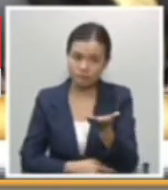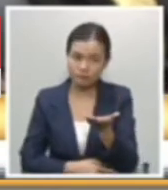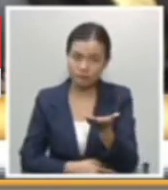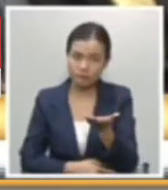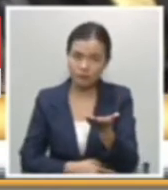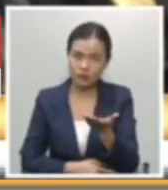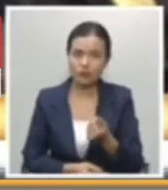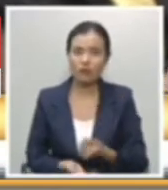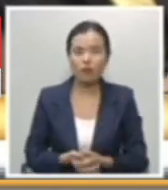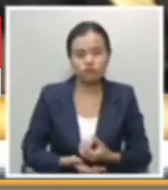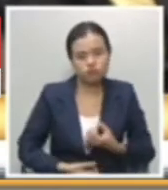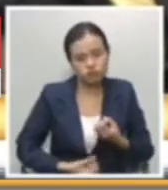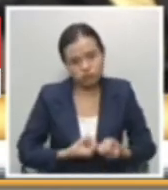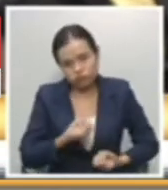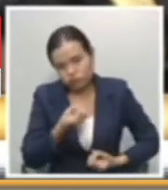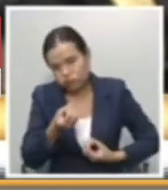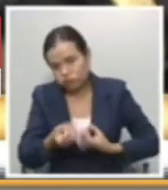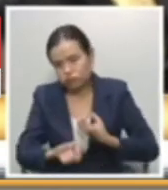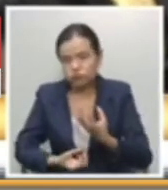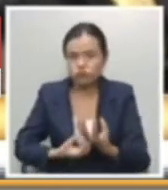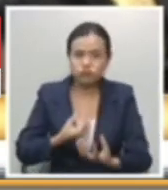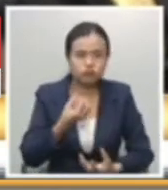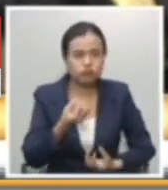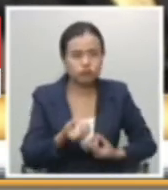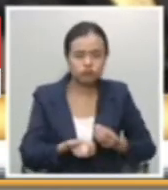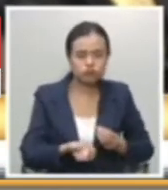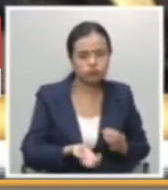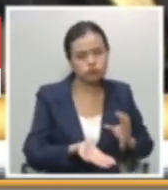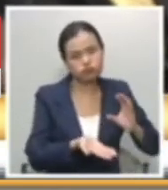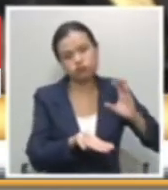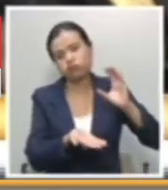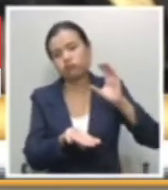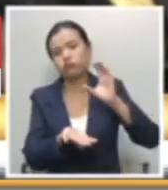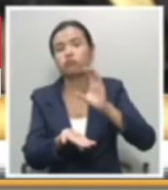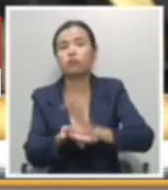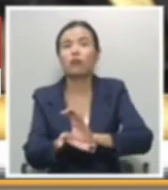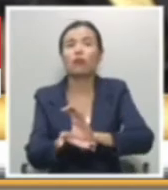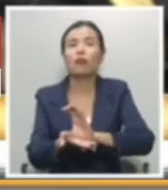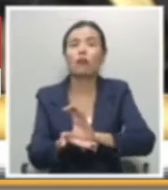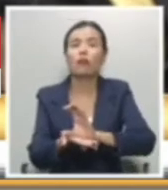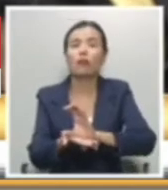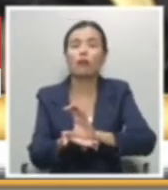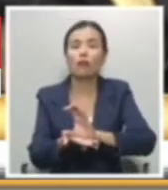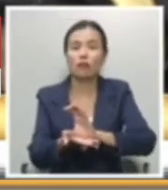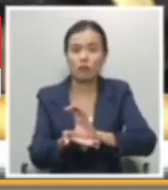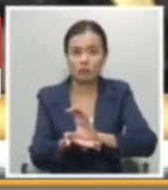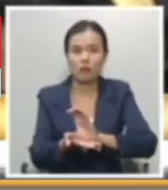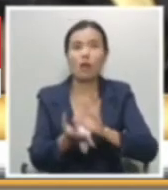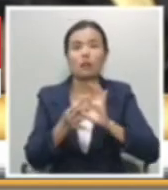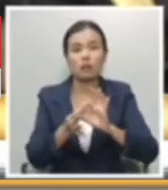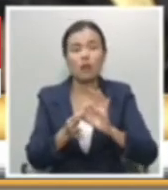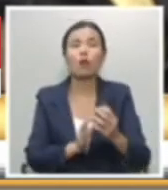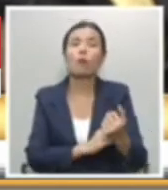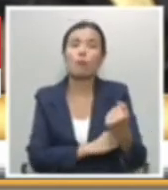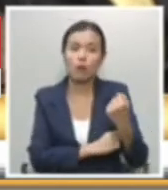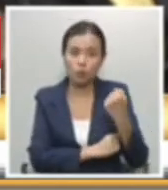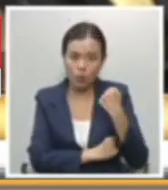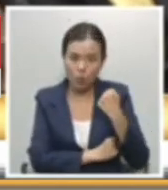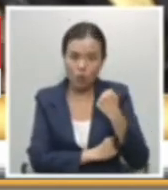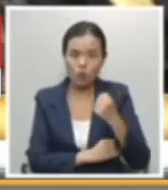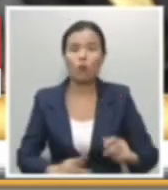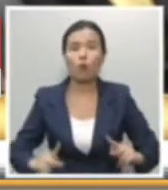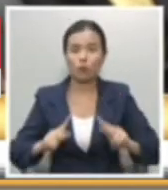องทุ่มเทอย่างมหาศาลไปในเรื่องเกี่ยวความมั่นคงทางด้านกลาโห